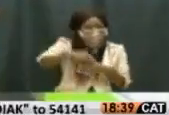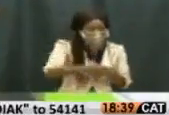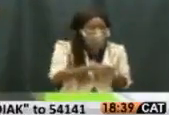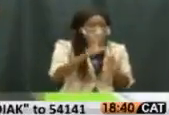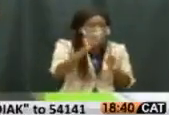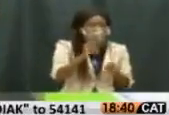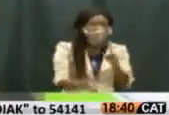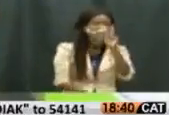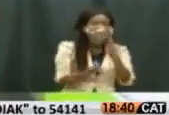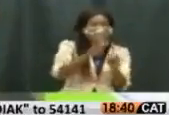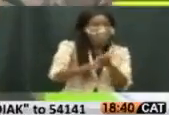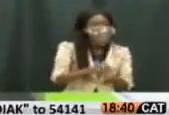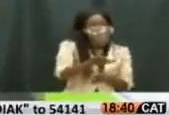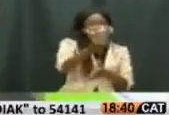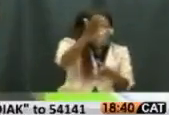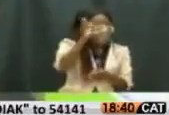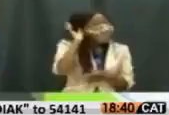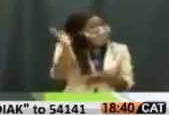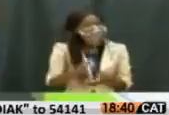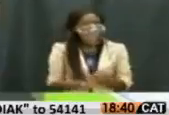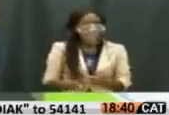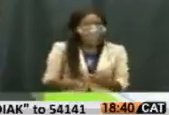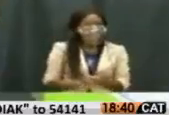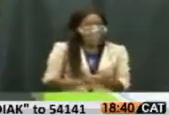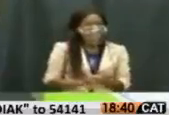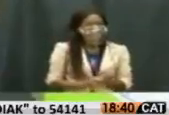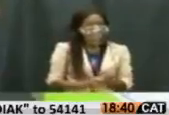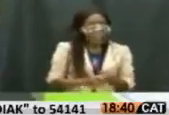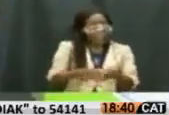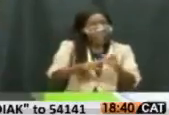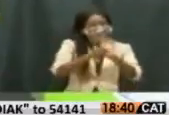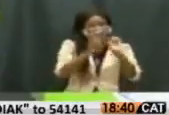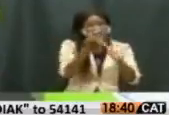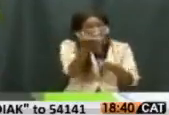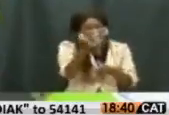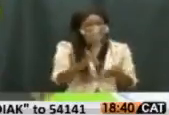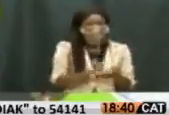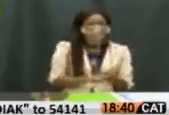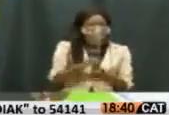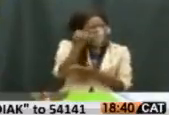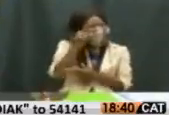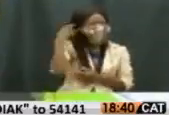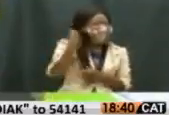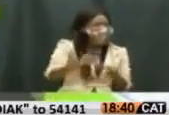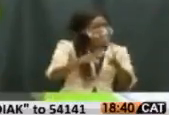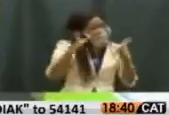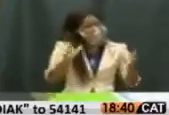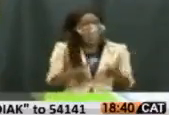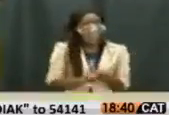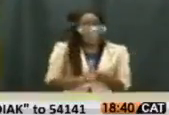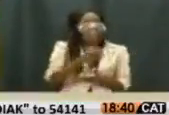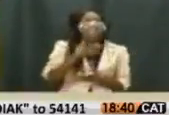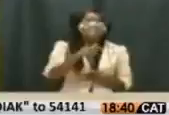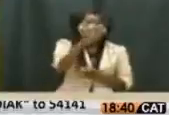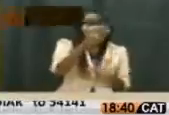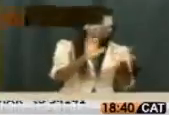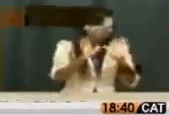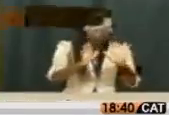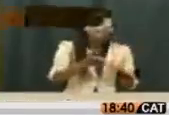nditu ilipo ni matenda opya tena kusamala ndondomeko zake zimene zilipo ndizi zoti